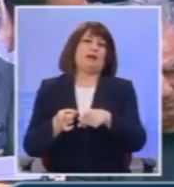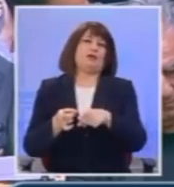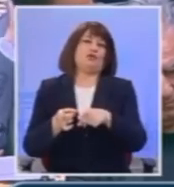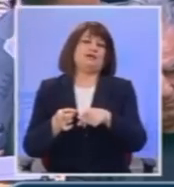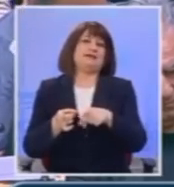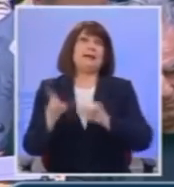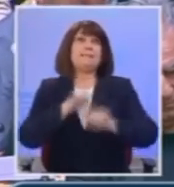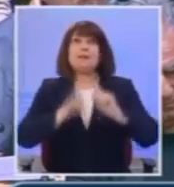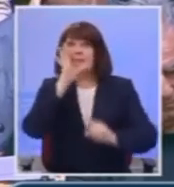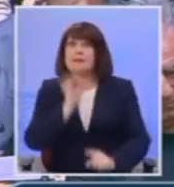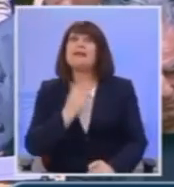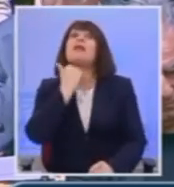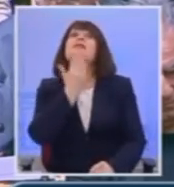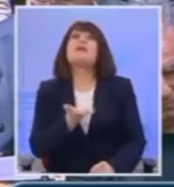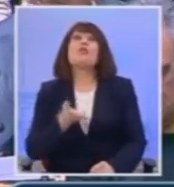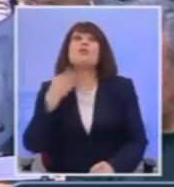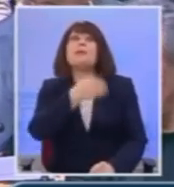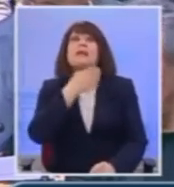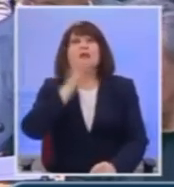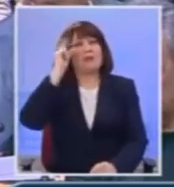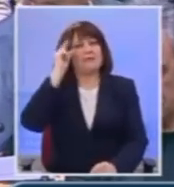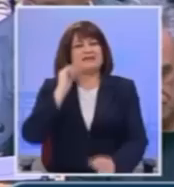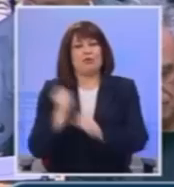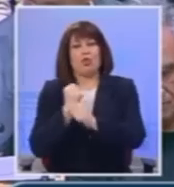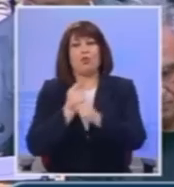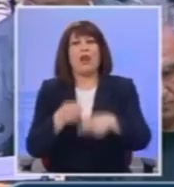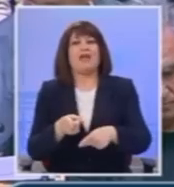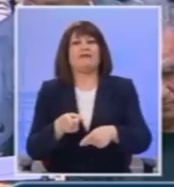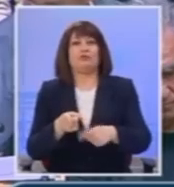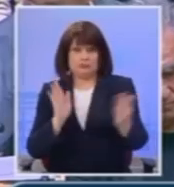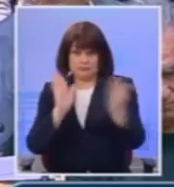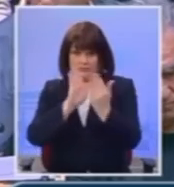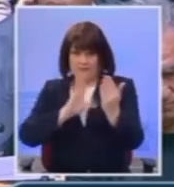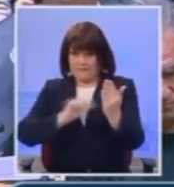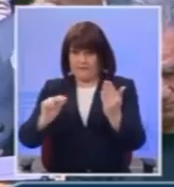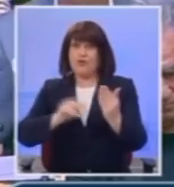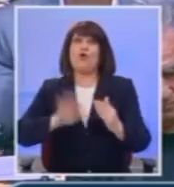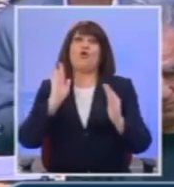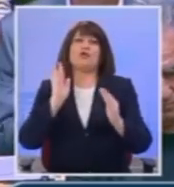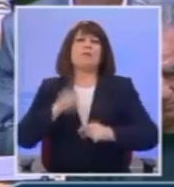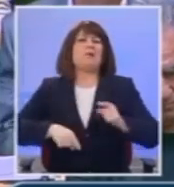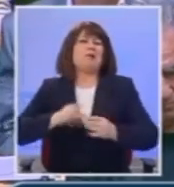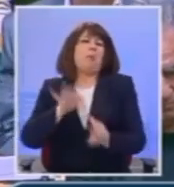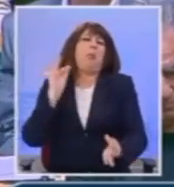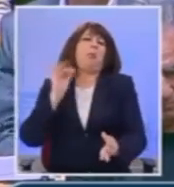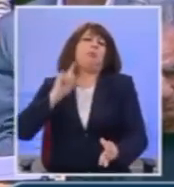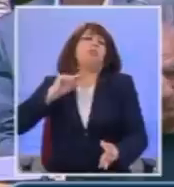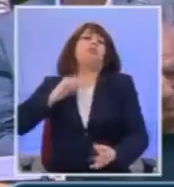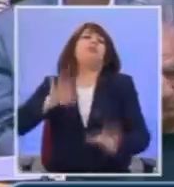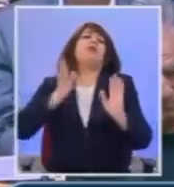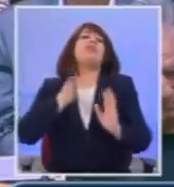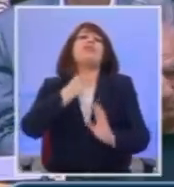ποιοι πραγματικά δεν μπορούν να είναι στο πανεπιστήμιο τους και να μην έχουν την ίδια συμπεριφορά απέναντι σε όλους αυτούς που δεν πηγαίνουν απλώς στα